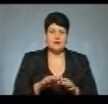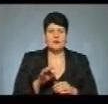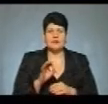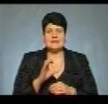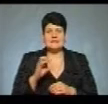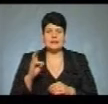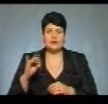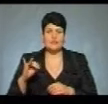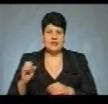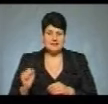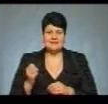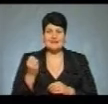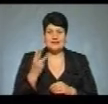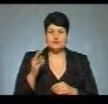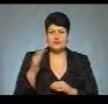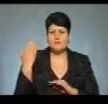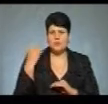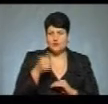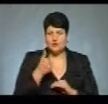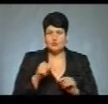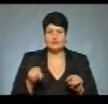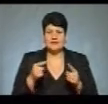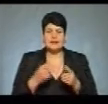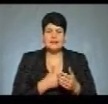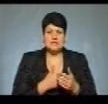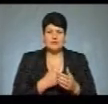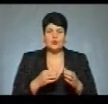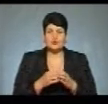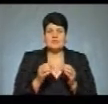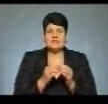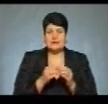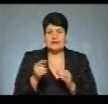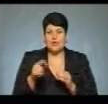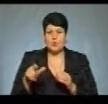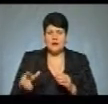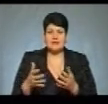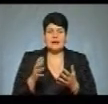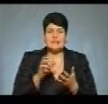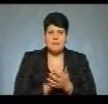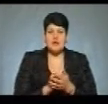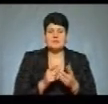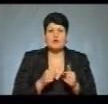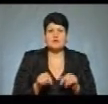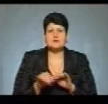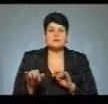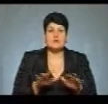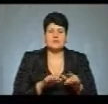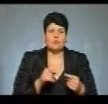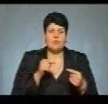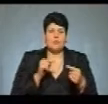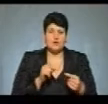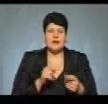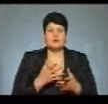Синовець. 13 жовтня минулого року створили ініціативну групу з 10 тернополян, яка займається організацією акції протесту.